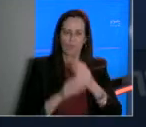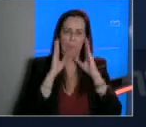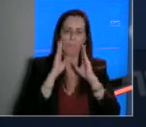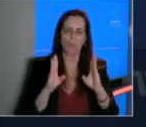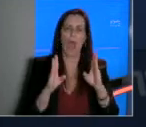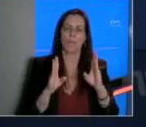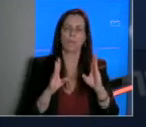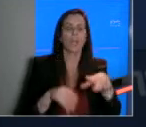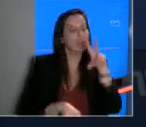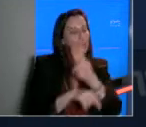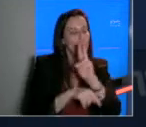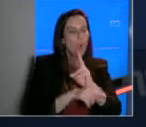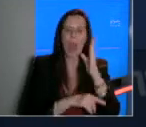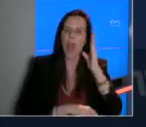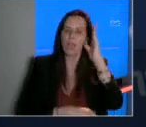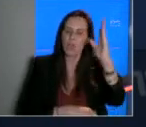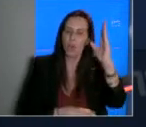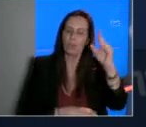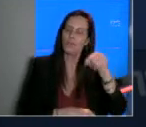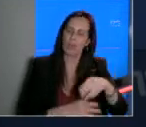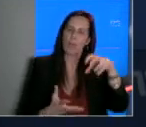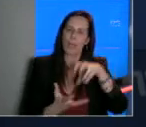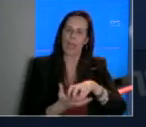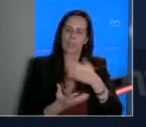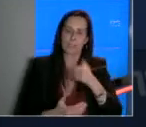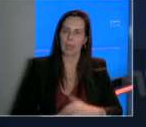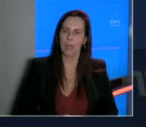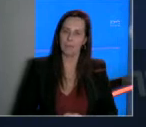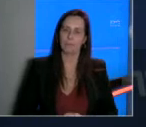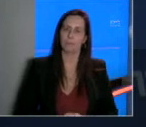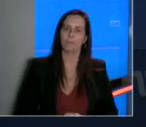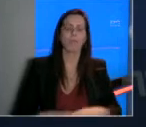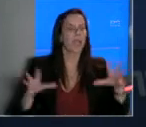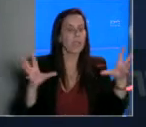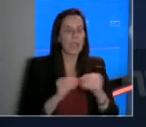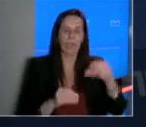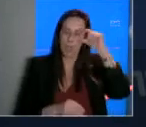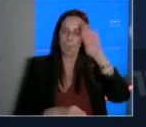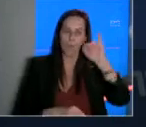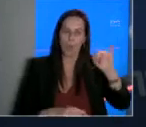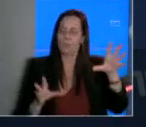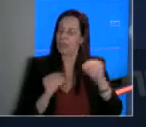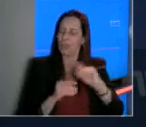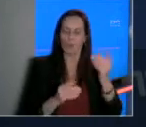ובאמונה. נשמור על החזון של המרכז הישראלי. יחד עם בוגי, יחד עם כל חברינו, נלחם